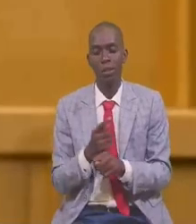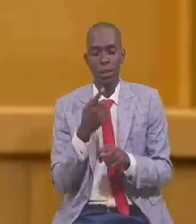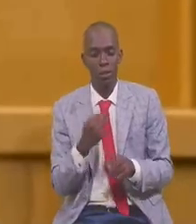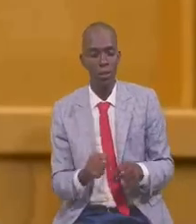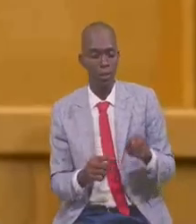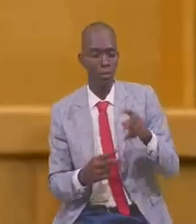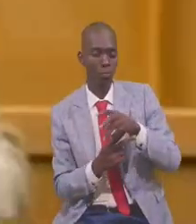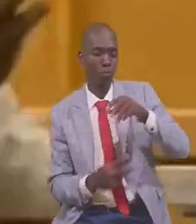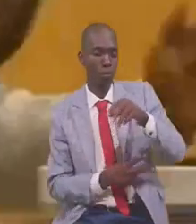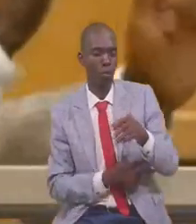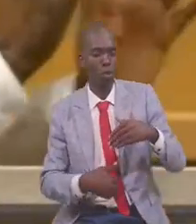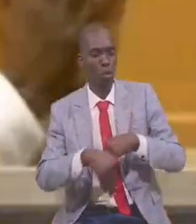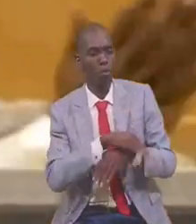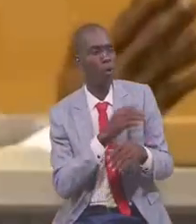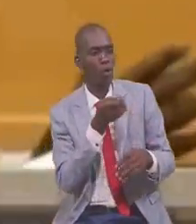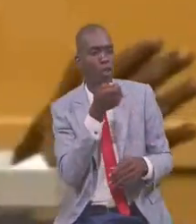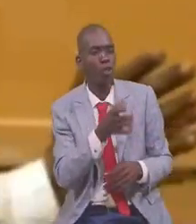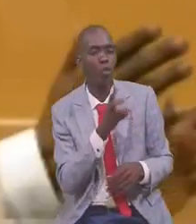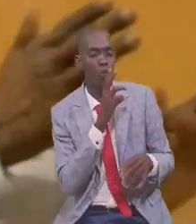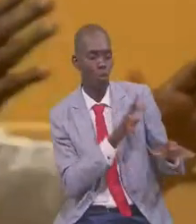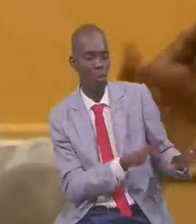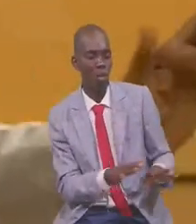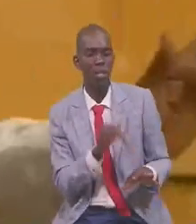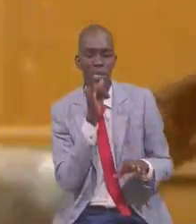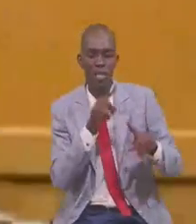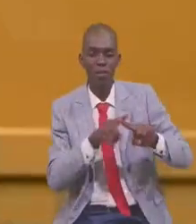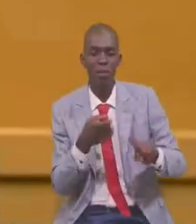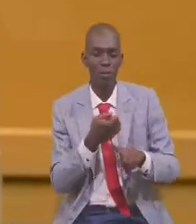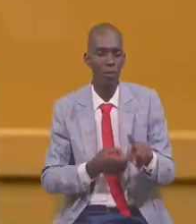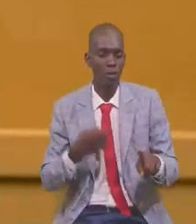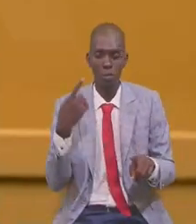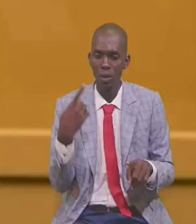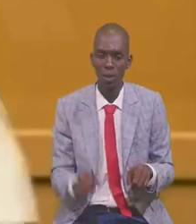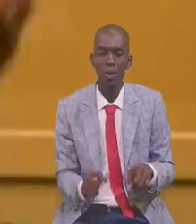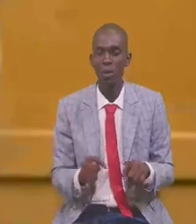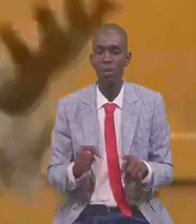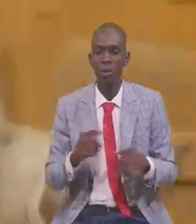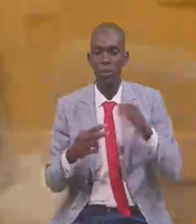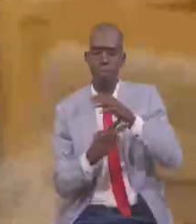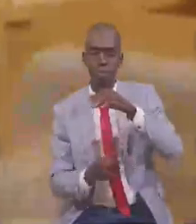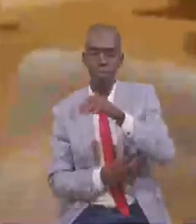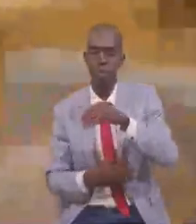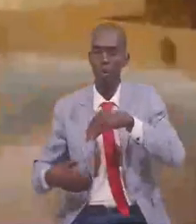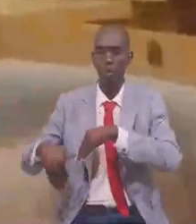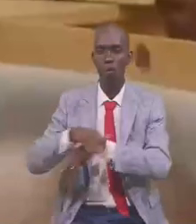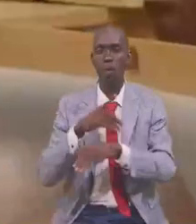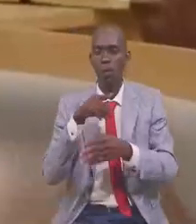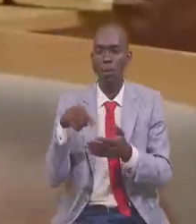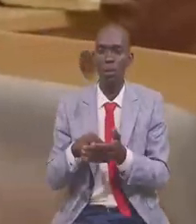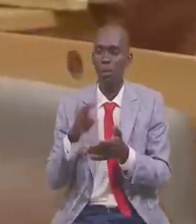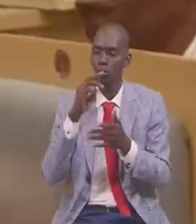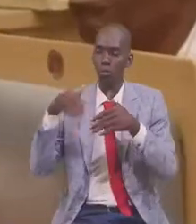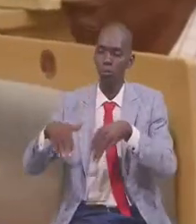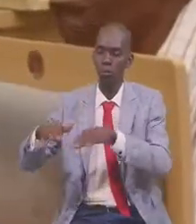ce fleuve, est différent du pont sur l'océan. Vous voyez, je dis tout cela pour que